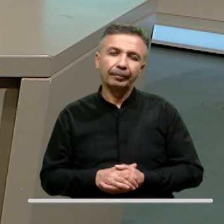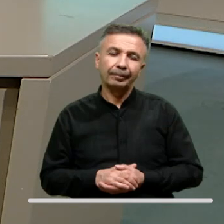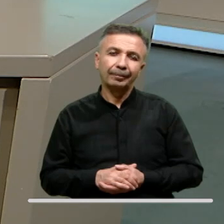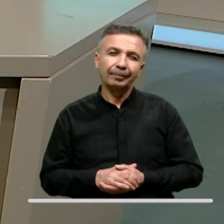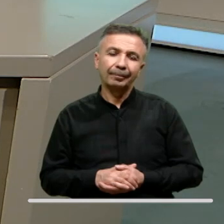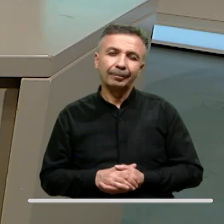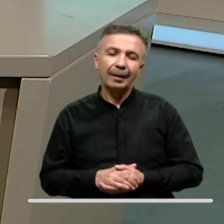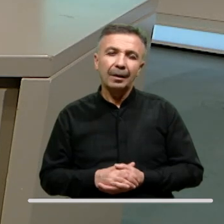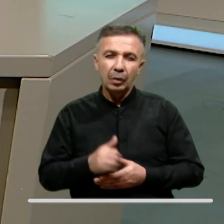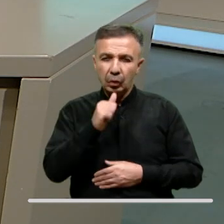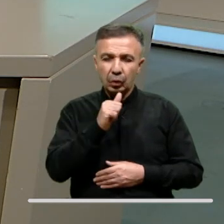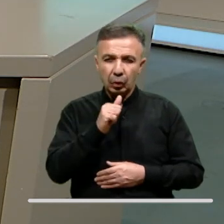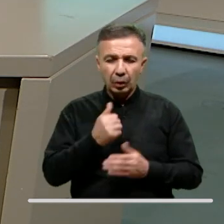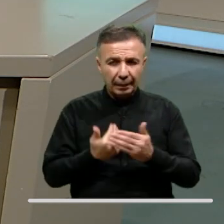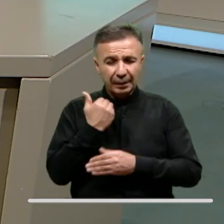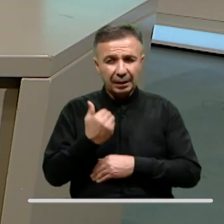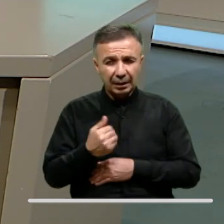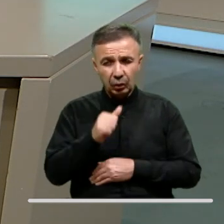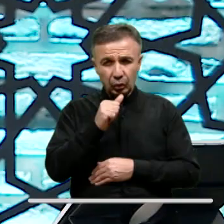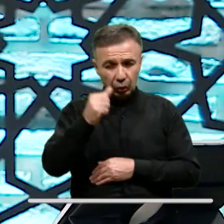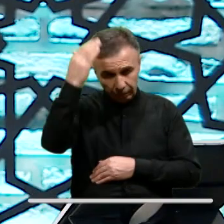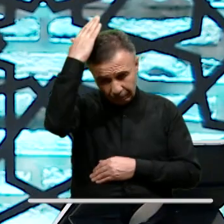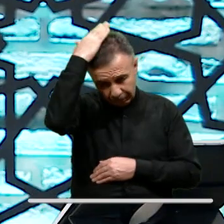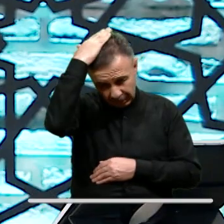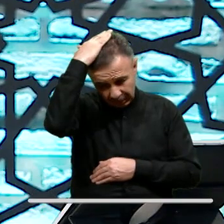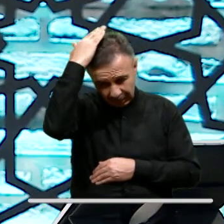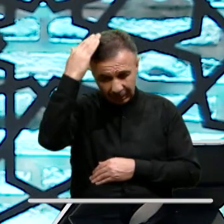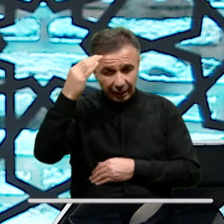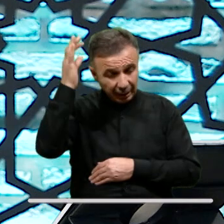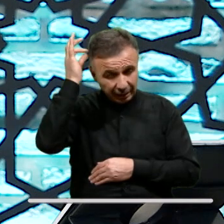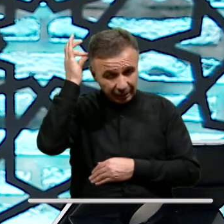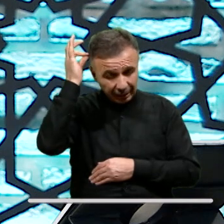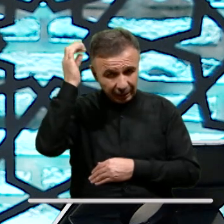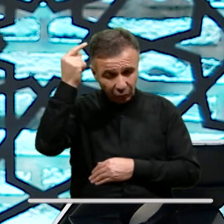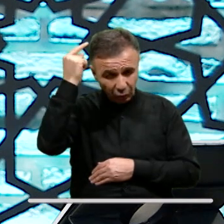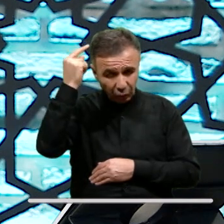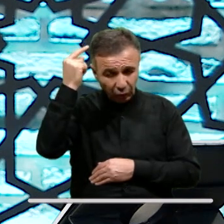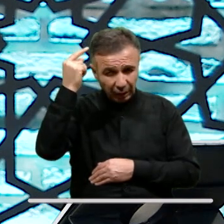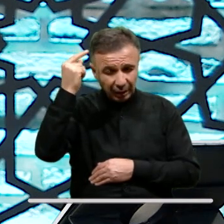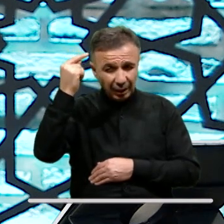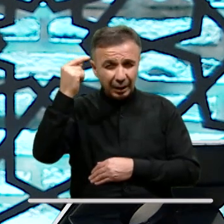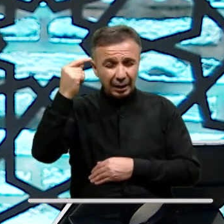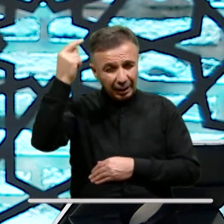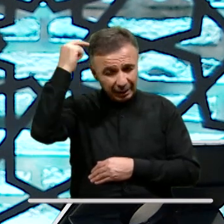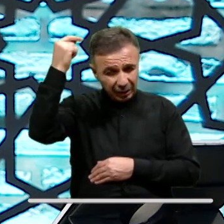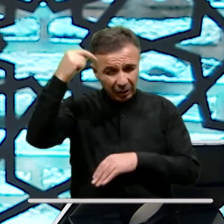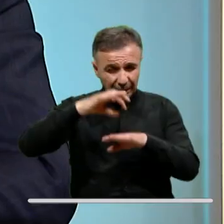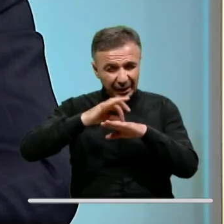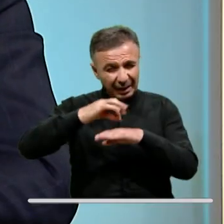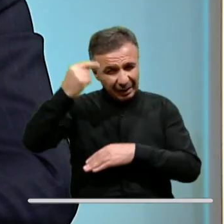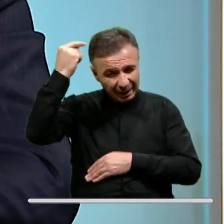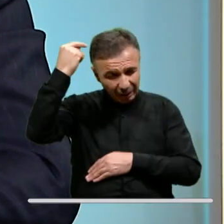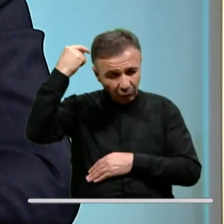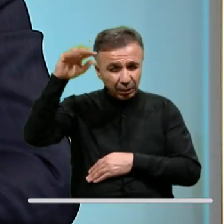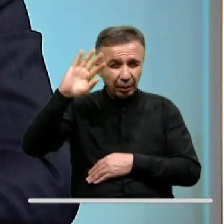Evet mesh ederken başımızı ıslaklığın saçın üstünde kalması ve saç cipine ulaşmaması problem mi Evet